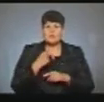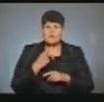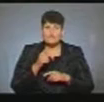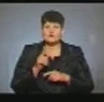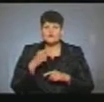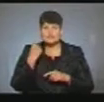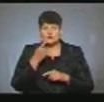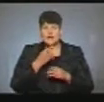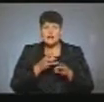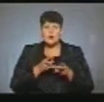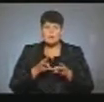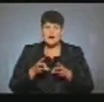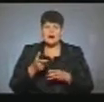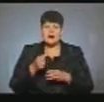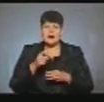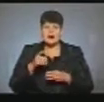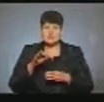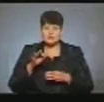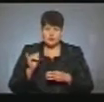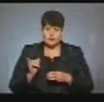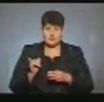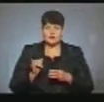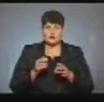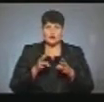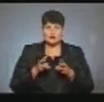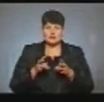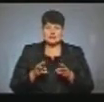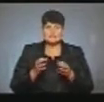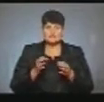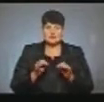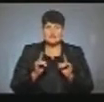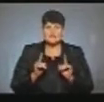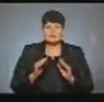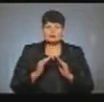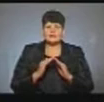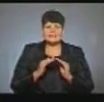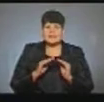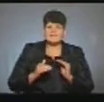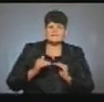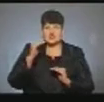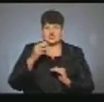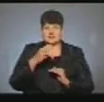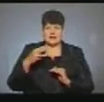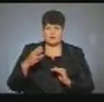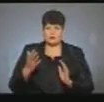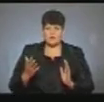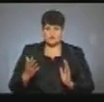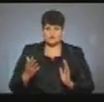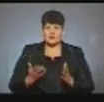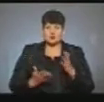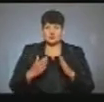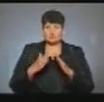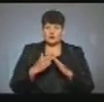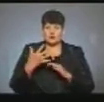Що індивідуальне опалення, газові котли, мається на увазі, газові котли дозволяють тільки в будинках не вище третього поверху. Тобто, якщо